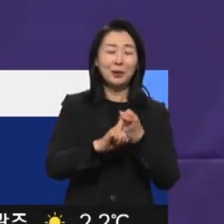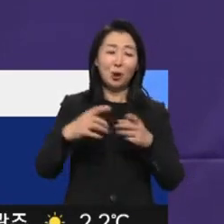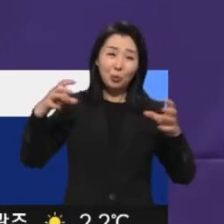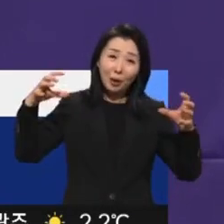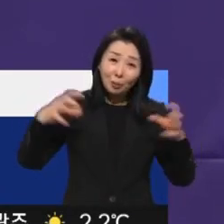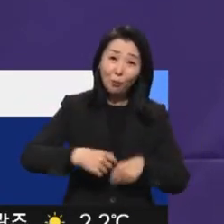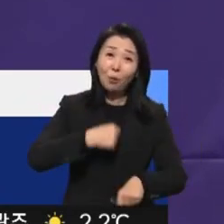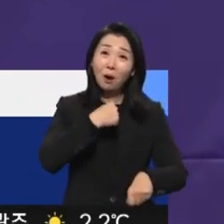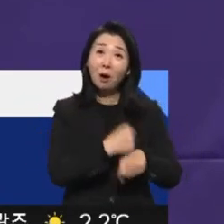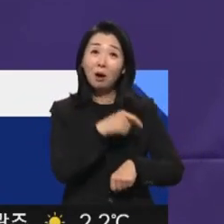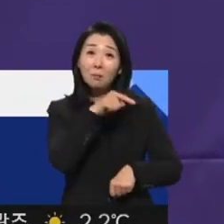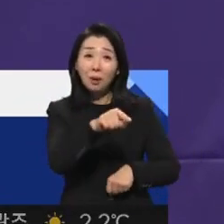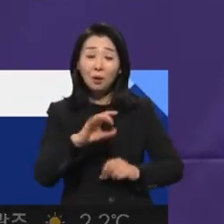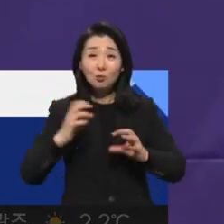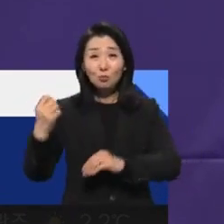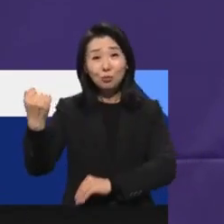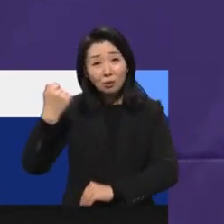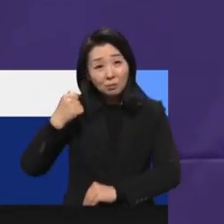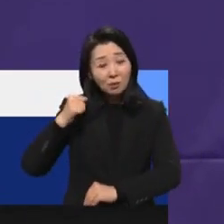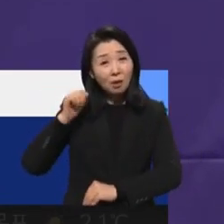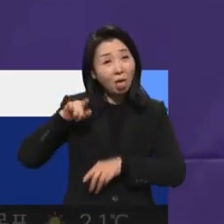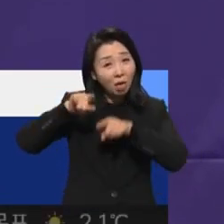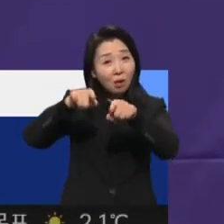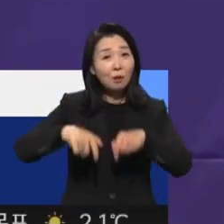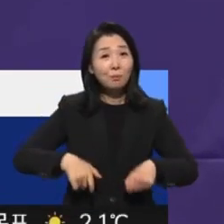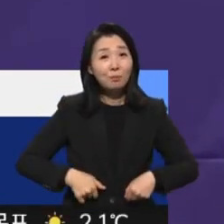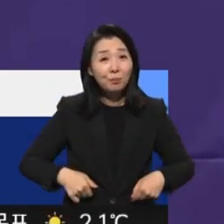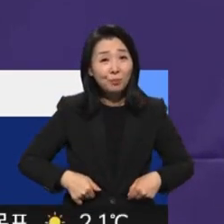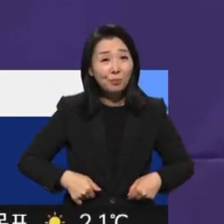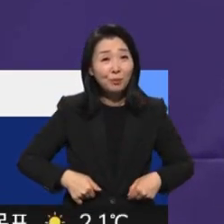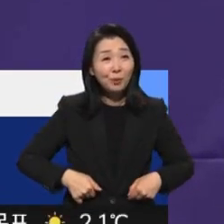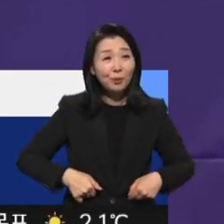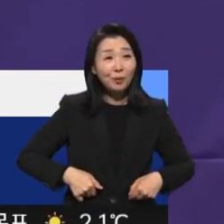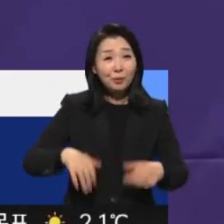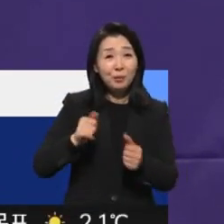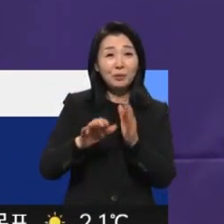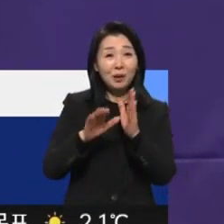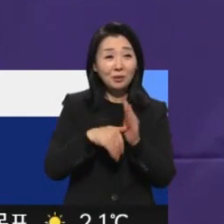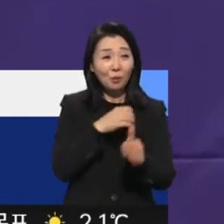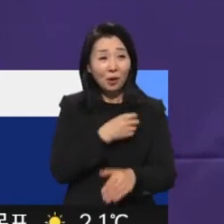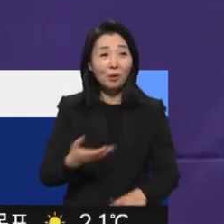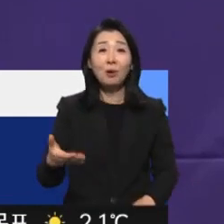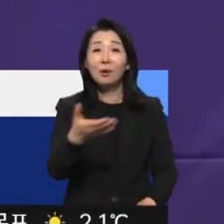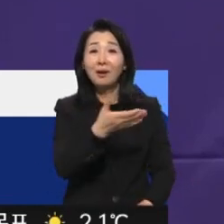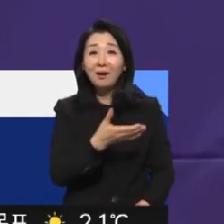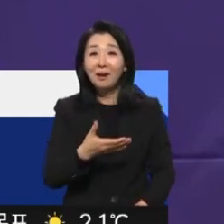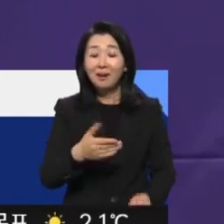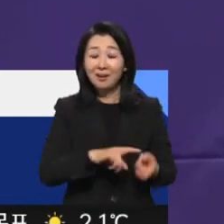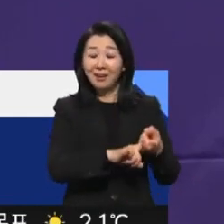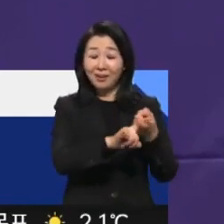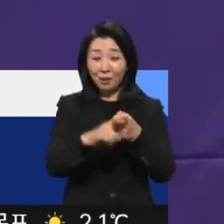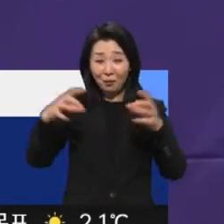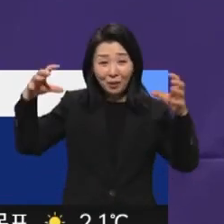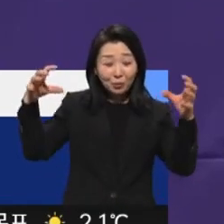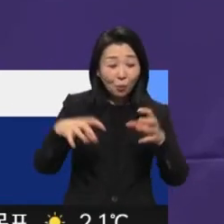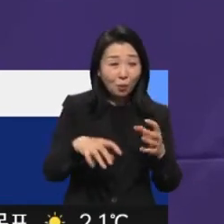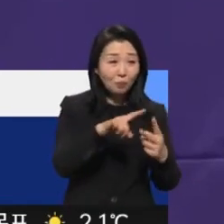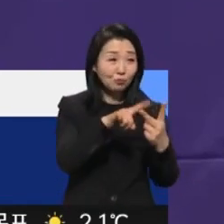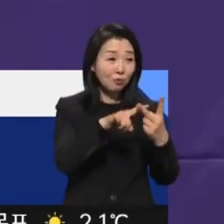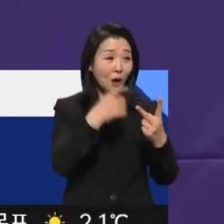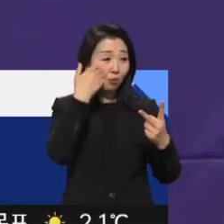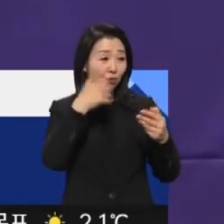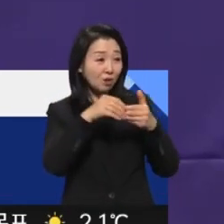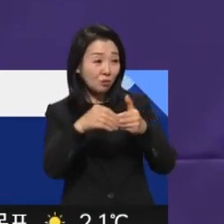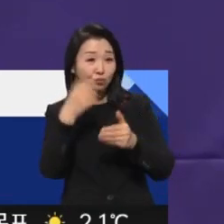하는 것이 우리 국민의힘이 가야 될 길 아닙니까? 이번 전당대회 우리 당원들은 연대와 통합을 누가 잘 이끌어낼